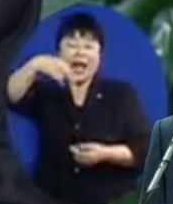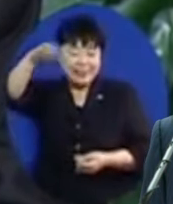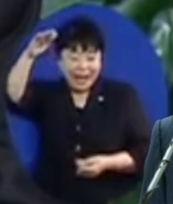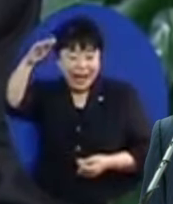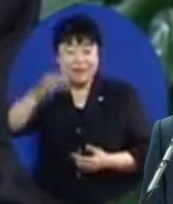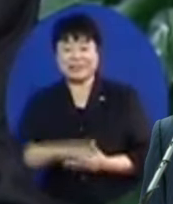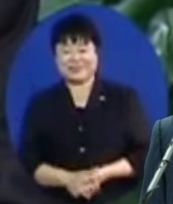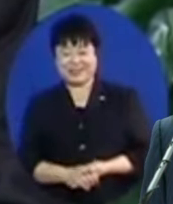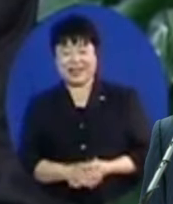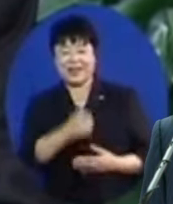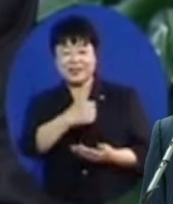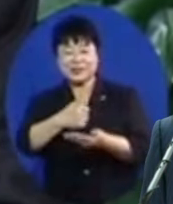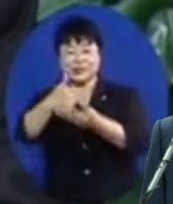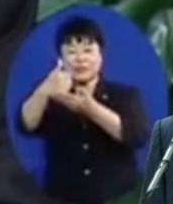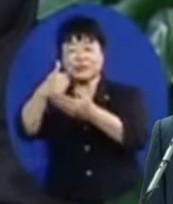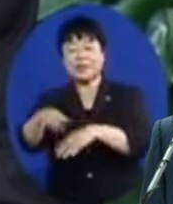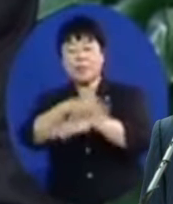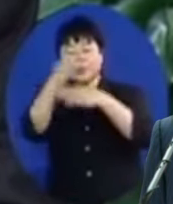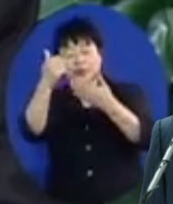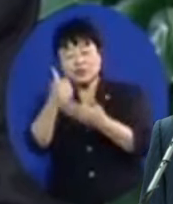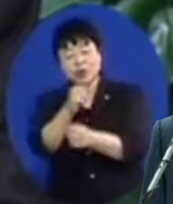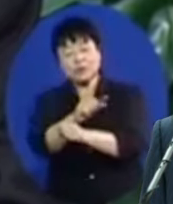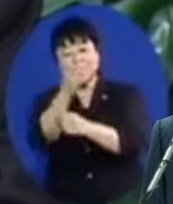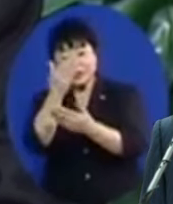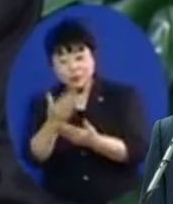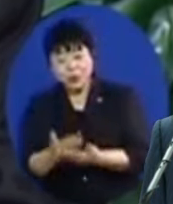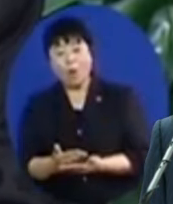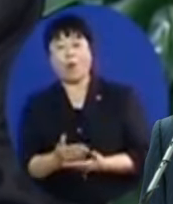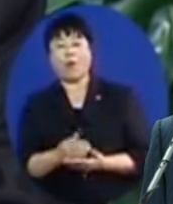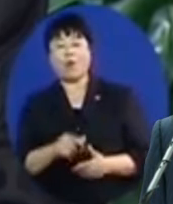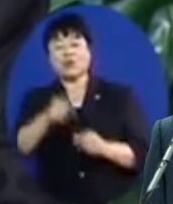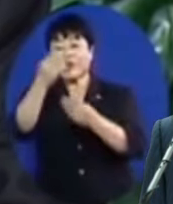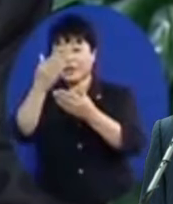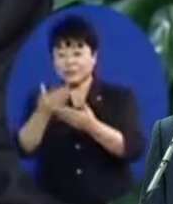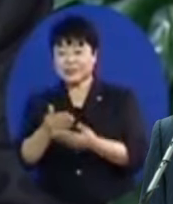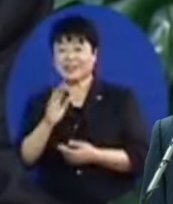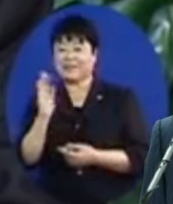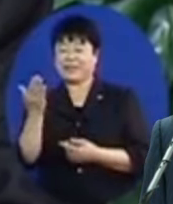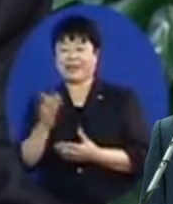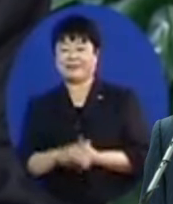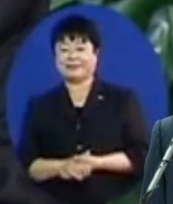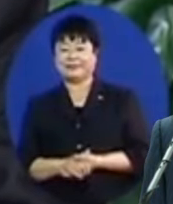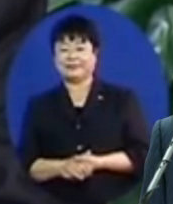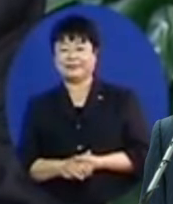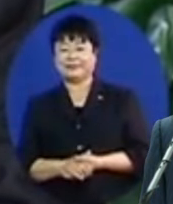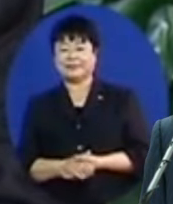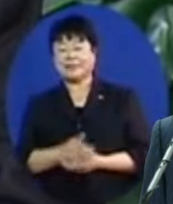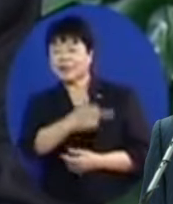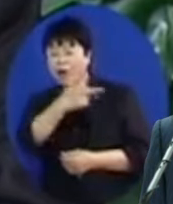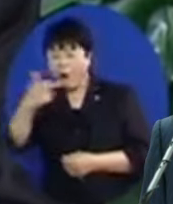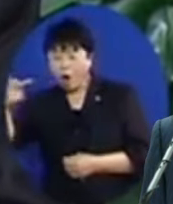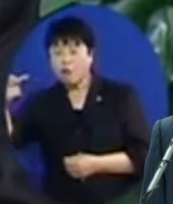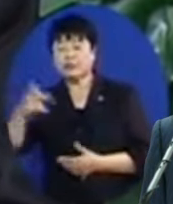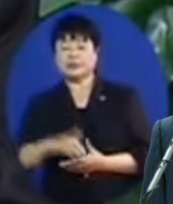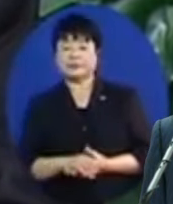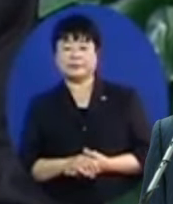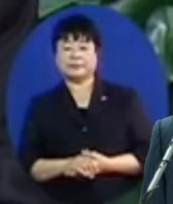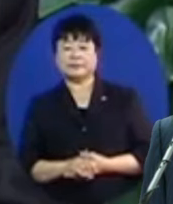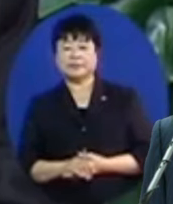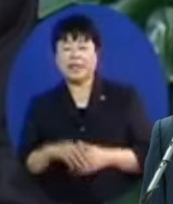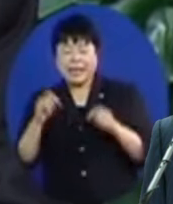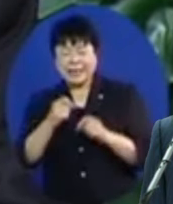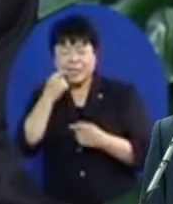하면은 주님은 우리의 모든 죄를 사하시고 우리를 구원해 주시는 것입니다. 너무